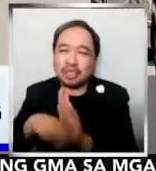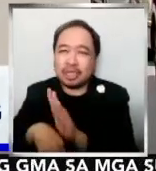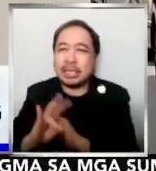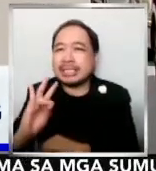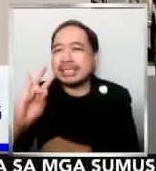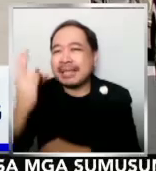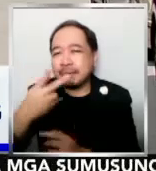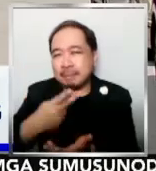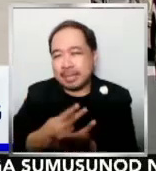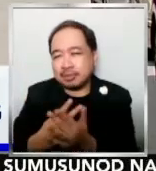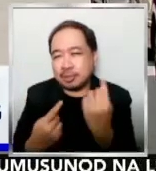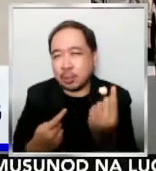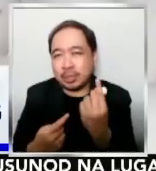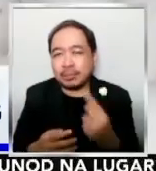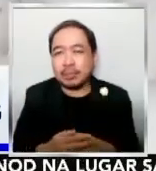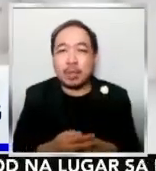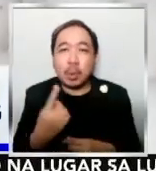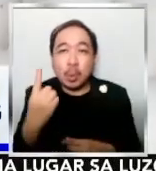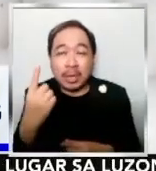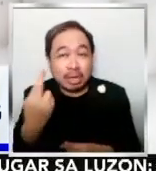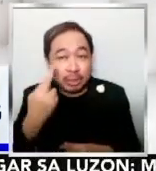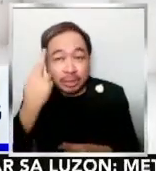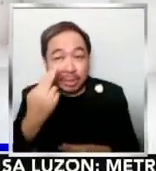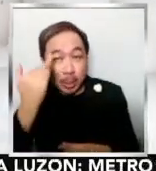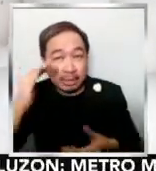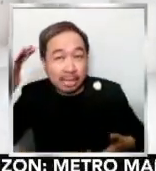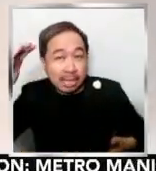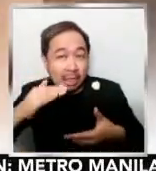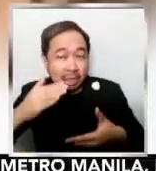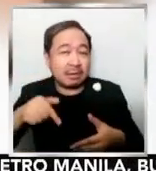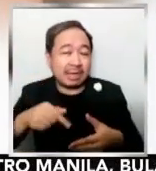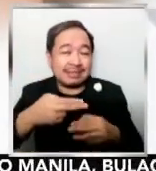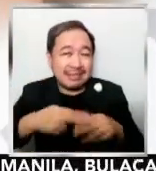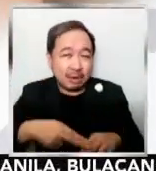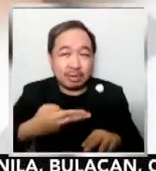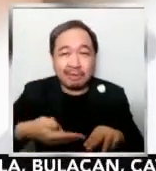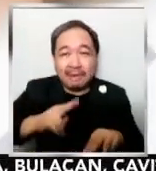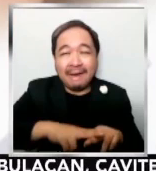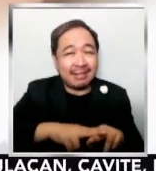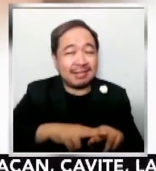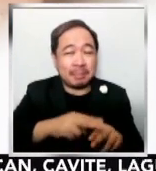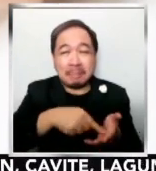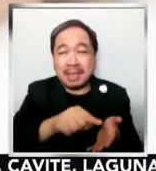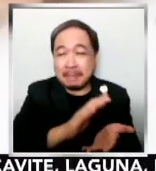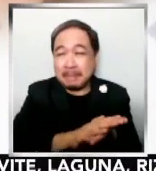production cost sa mga nakikitang dahilan ng DA sa pagtaas ng presyo ng itlog. Yung kuryente,